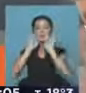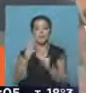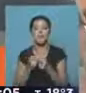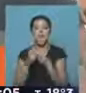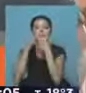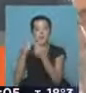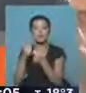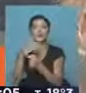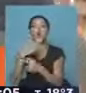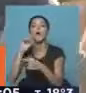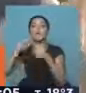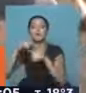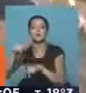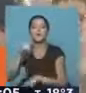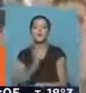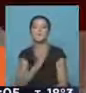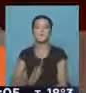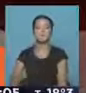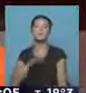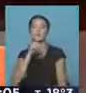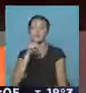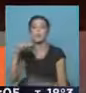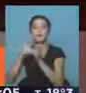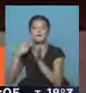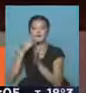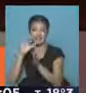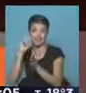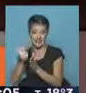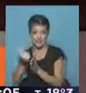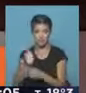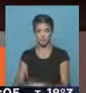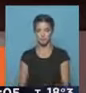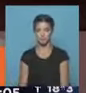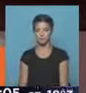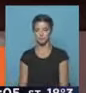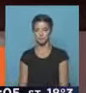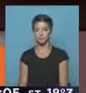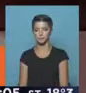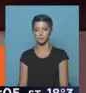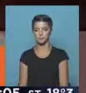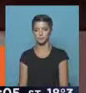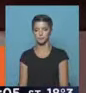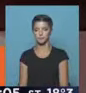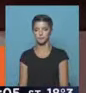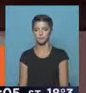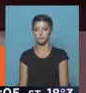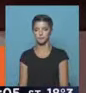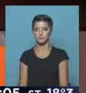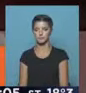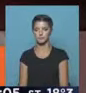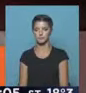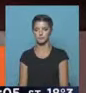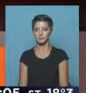de Vladimir Putin en Siria. Il faut combattre d'abord sur place et obtenir une coalition